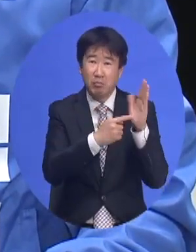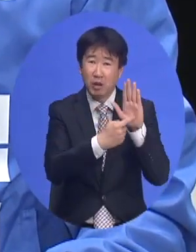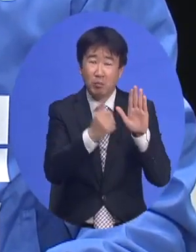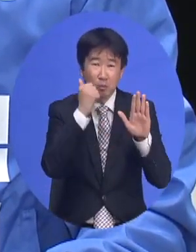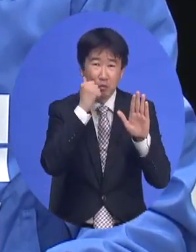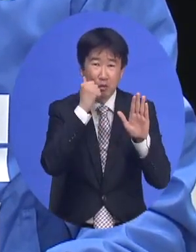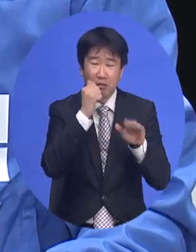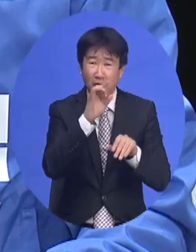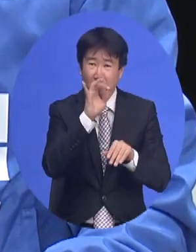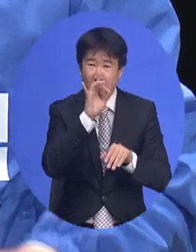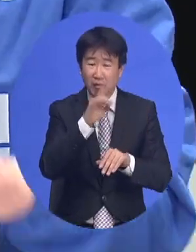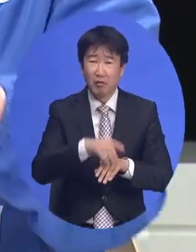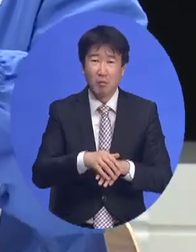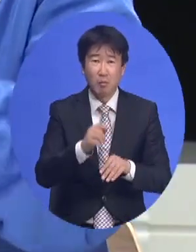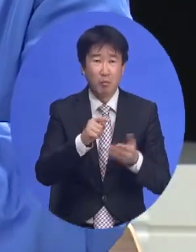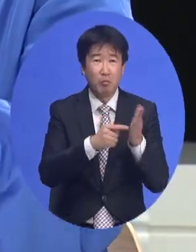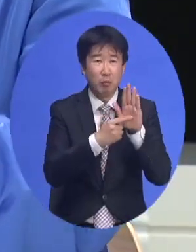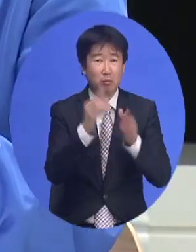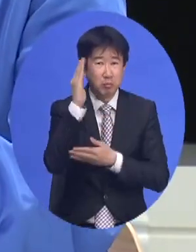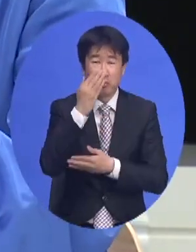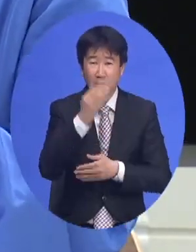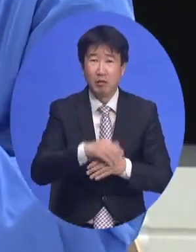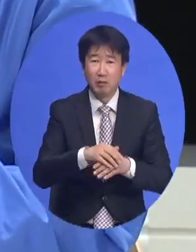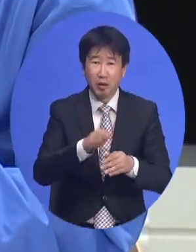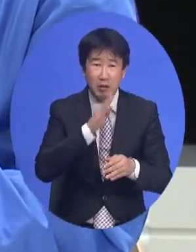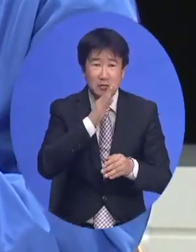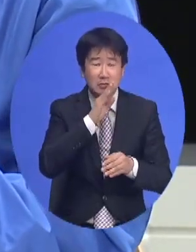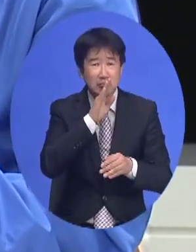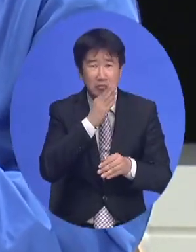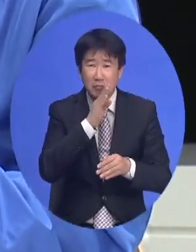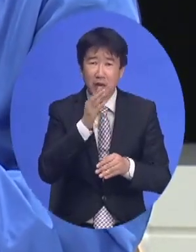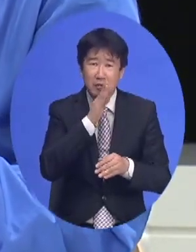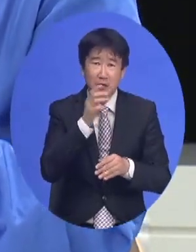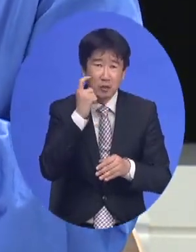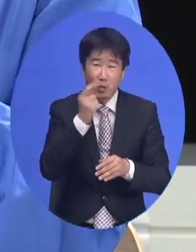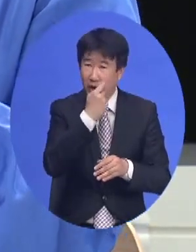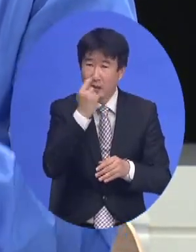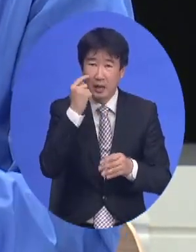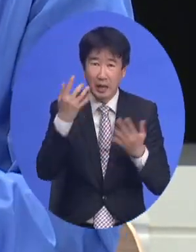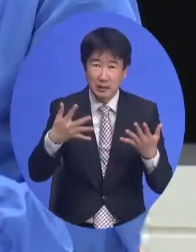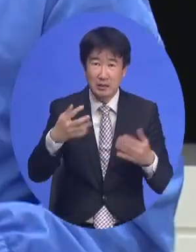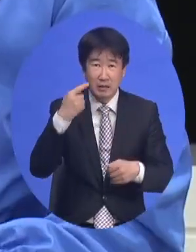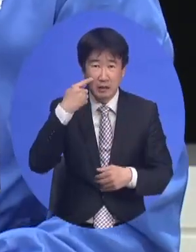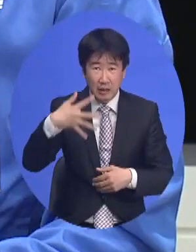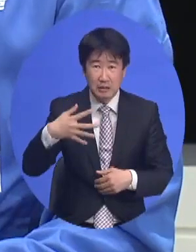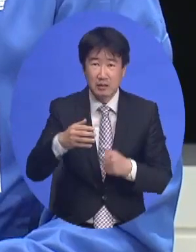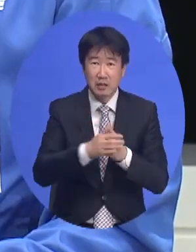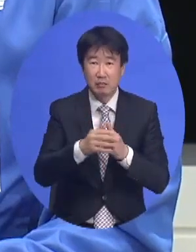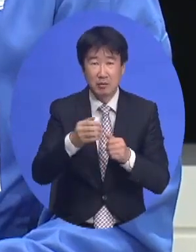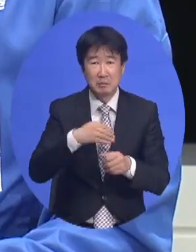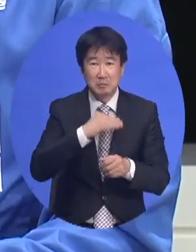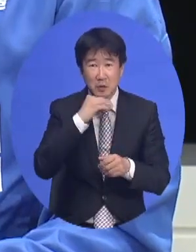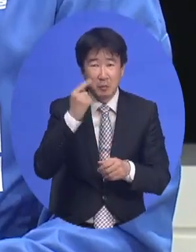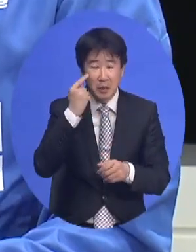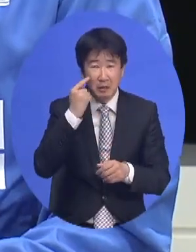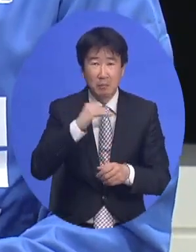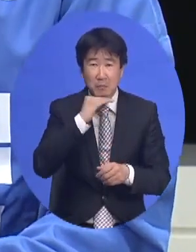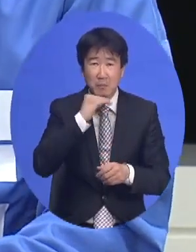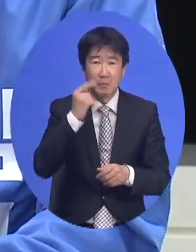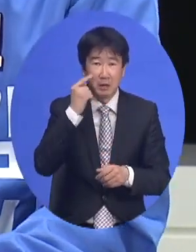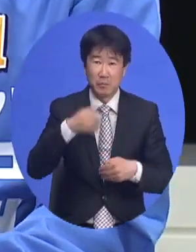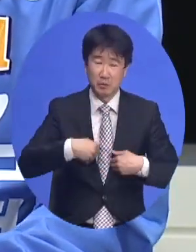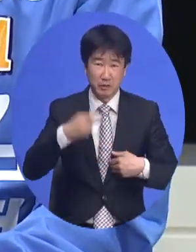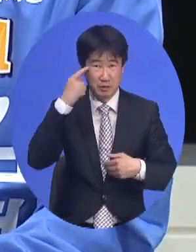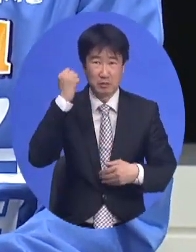게 그게 말이 안 되죠. 아니, 그 사실관계가 확정되지 않았기 때문에 그래, 사실, 그래, 지켜봐야 좋습니다. 된다고 생각합니다. 그거는 결국은